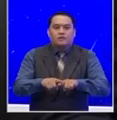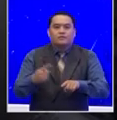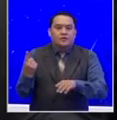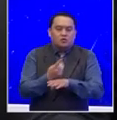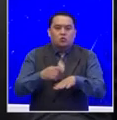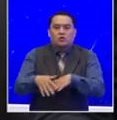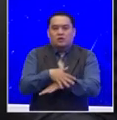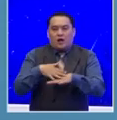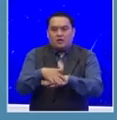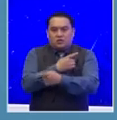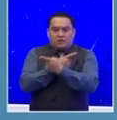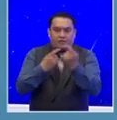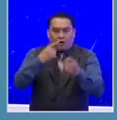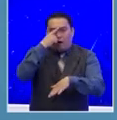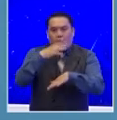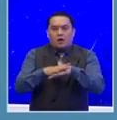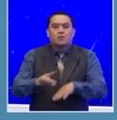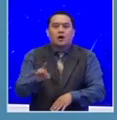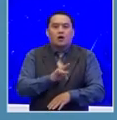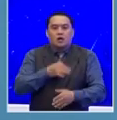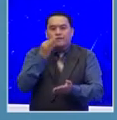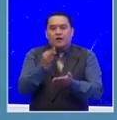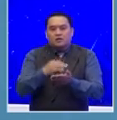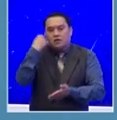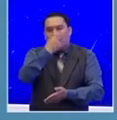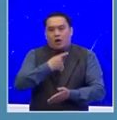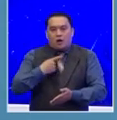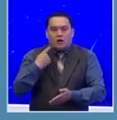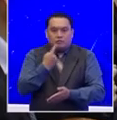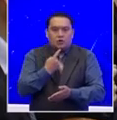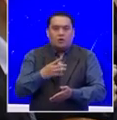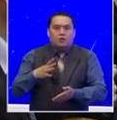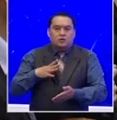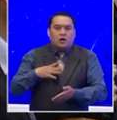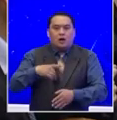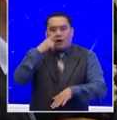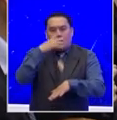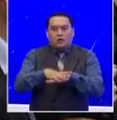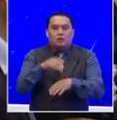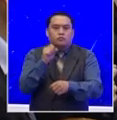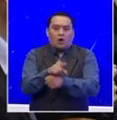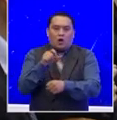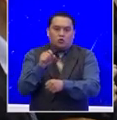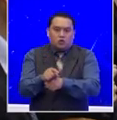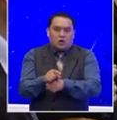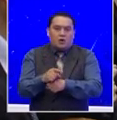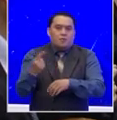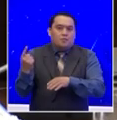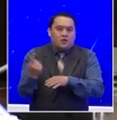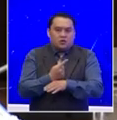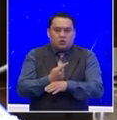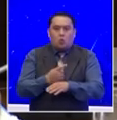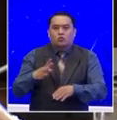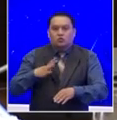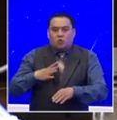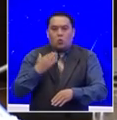всего, информированность населения. Акимам районов и ответственным областным ведомствам глава области дал ряд конкретных поручений. И